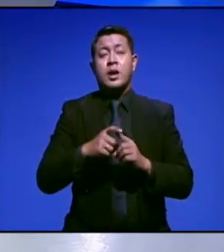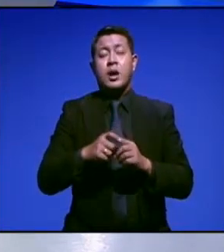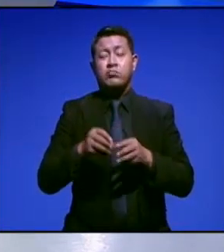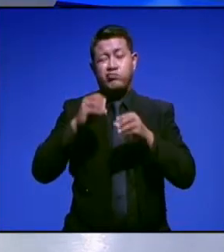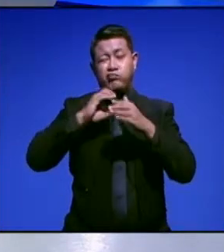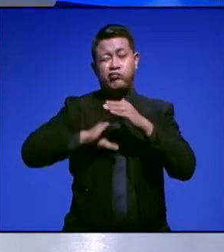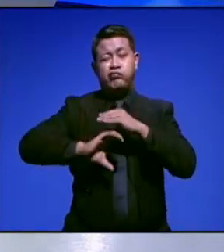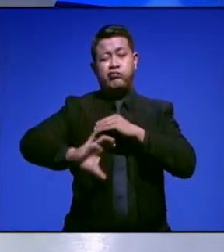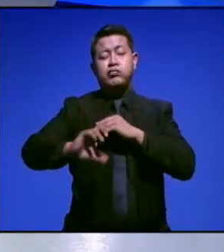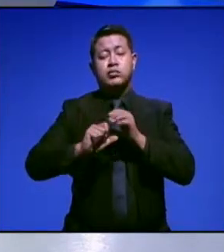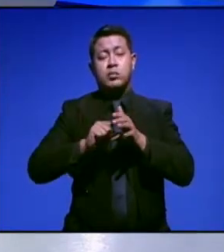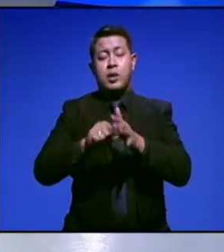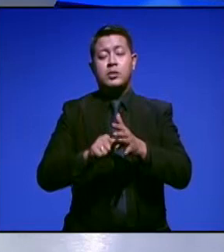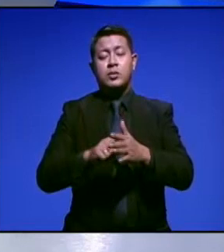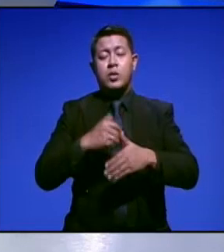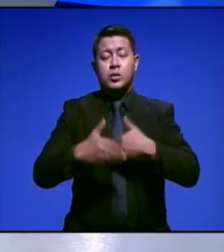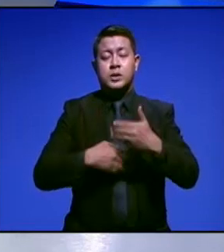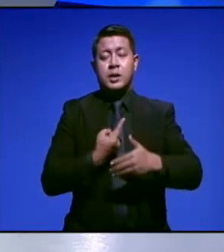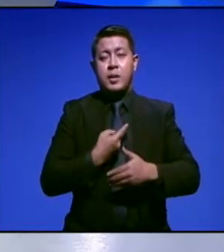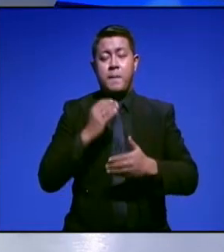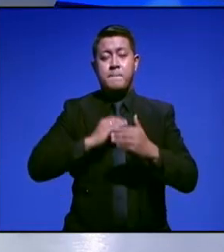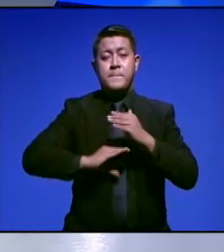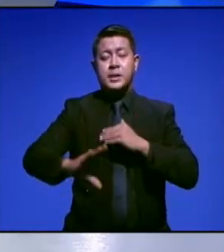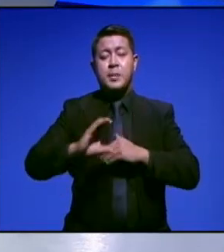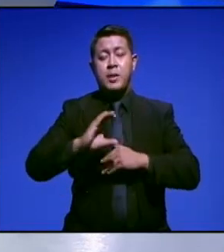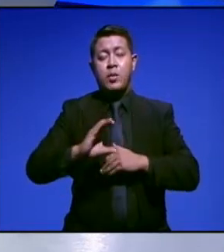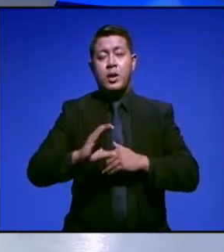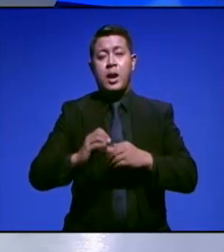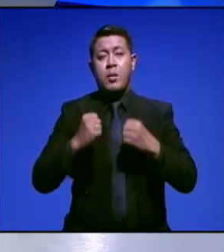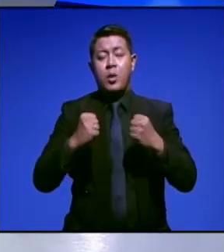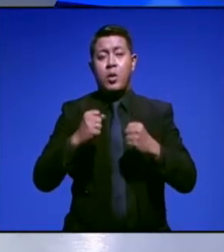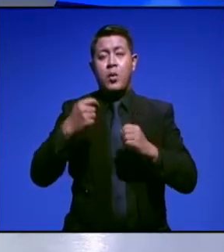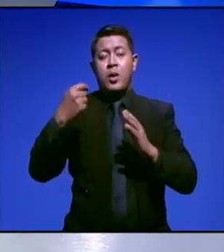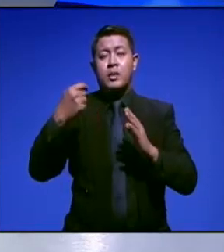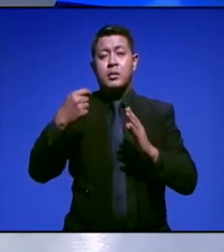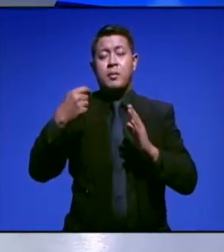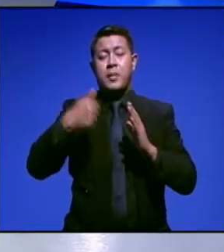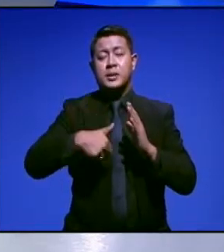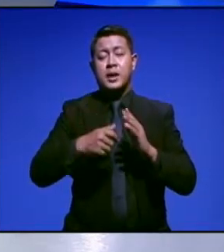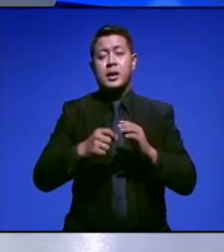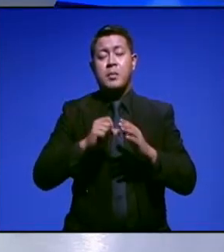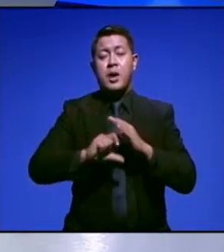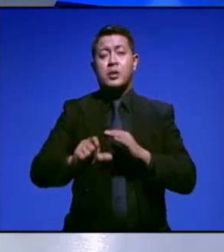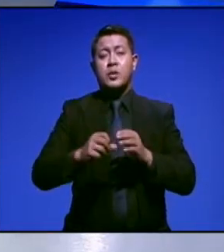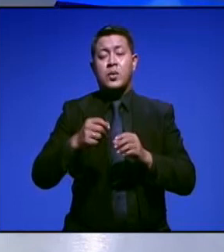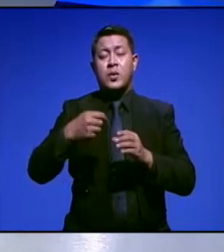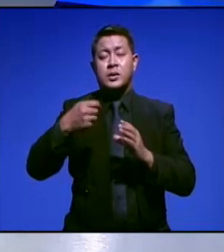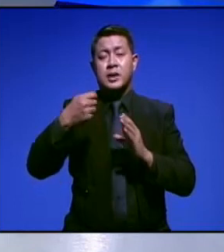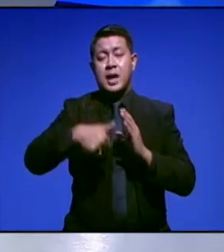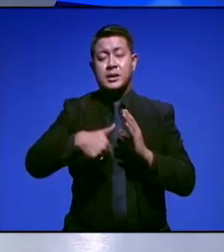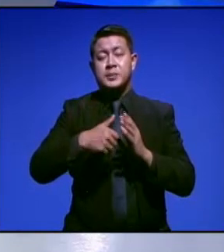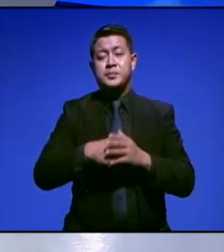dikucurkan untuk bantuan wirausaha tinjauan modal penangguhan pajak dan juga subsidi gas bekerja yang dirumahkan